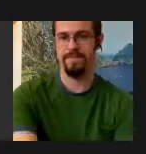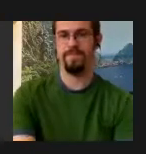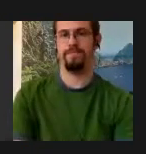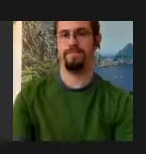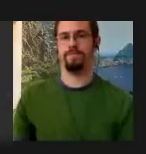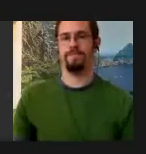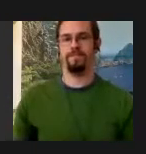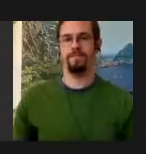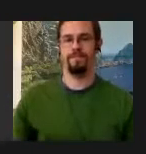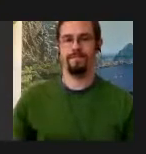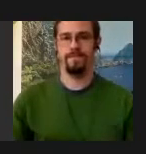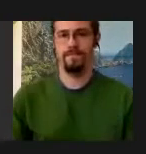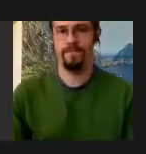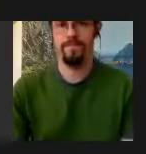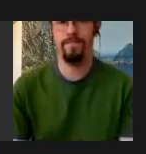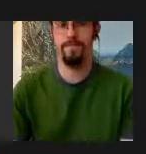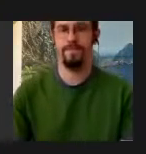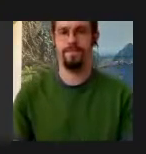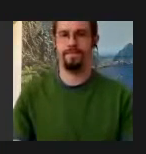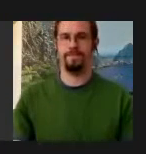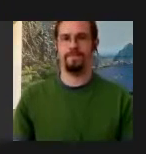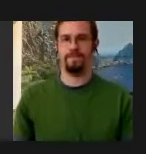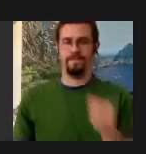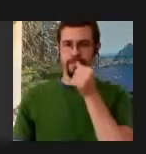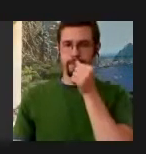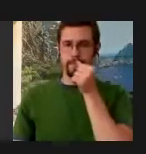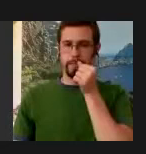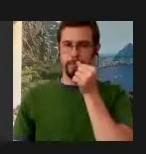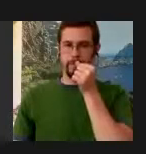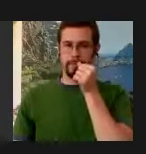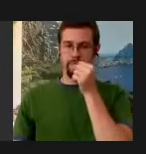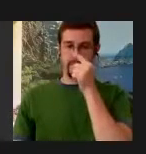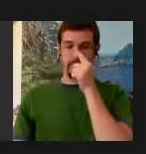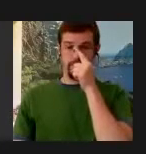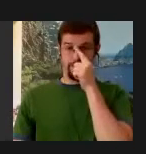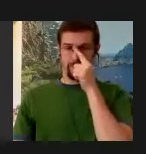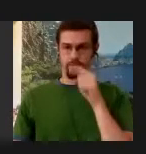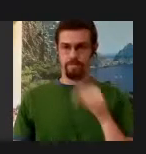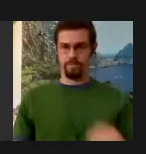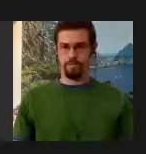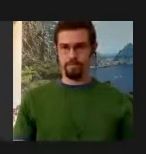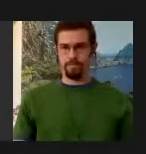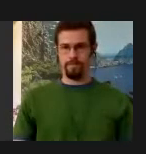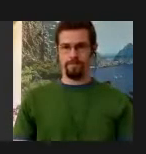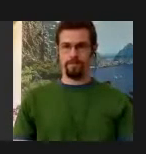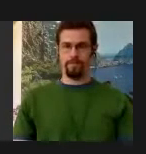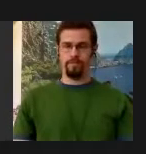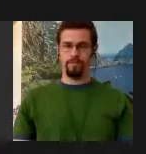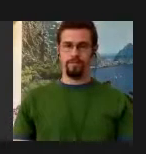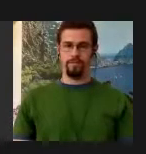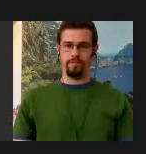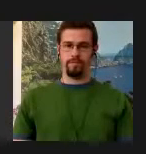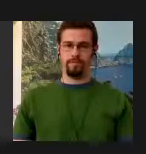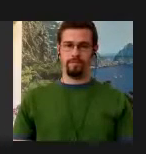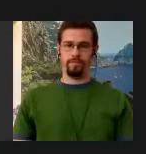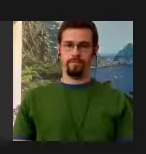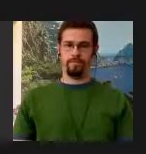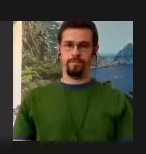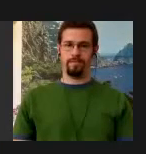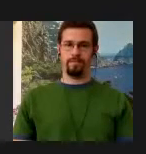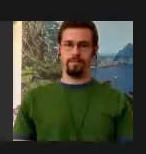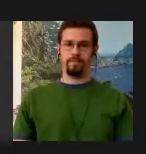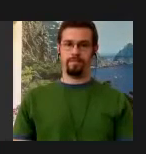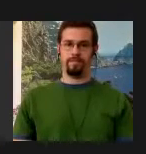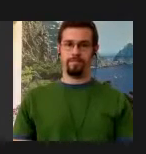15 رقم 15 نتاعنا لانه فما هناك كثير من الناس الذين شاهدوا الفيديو الذي كان على